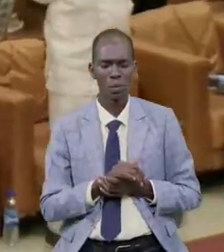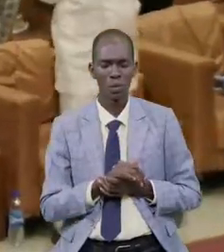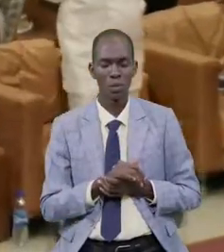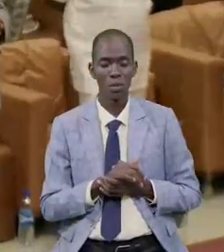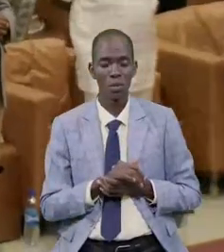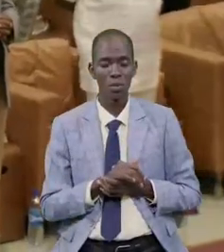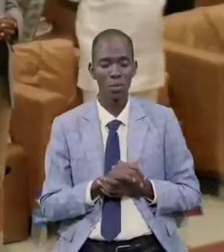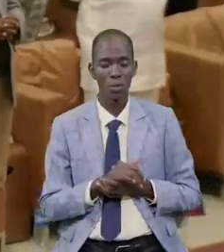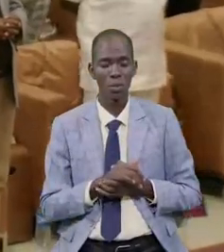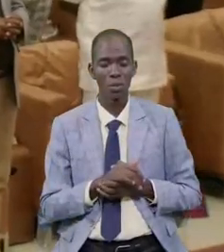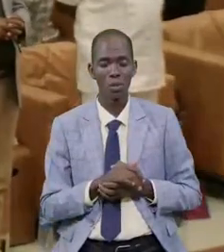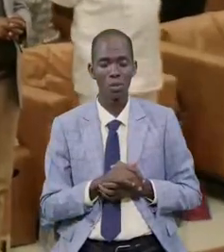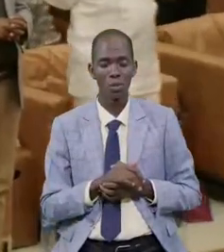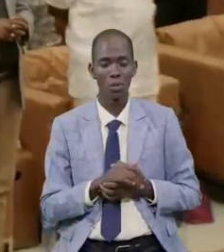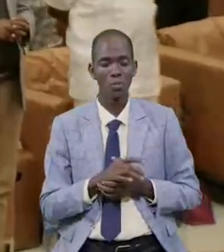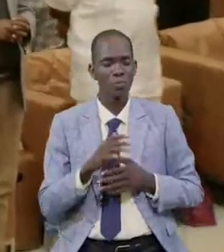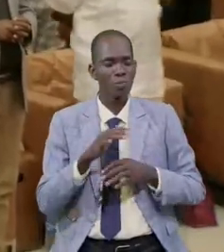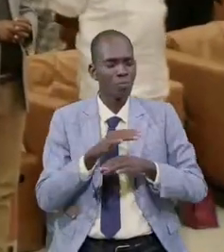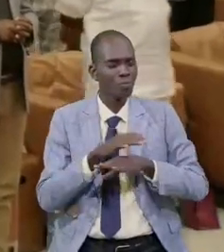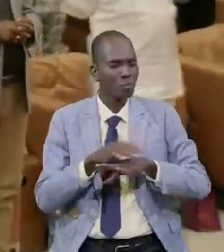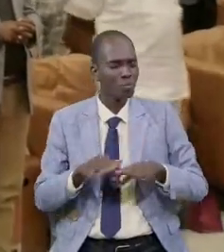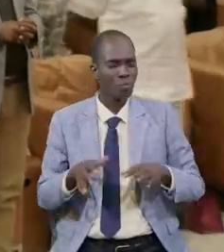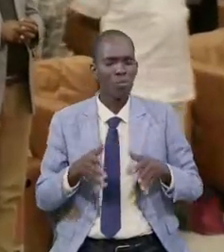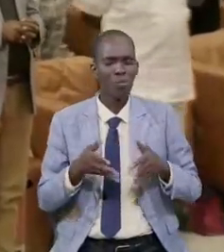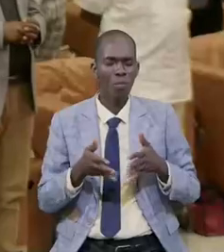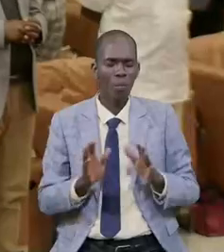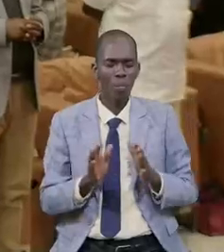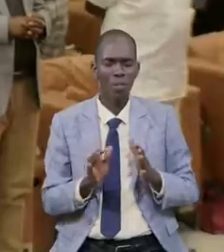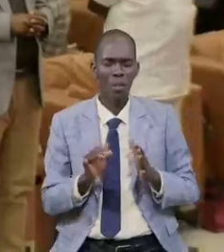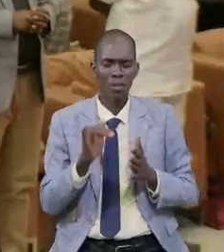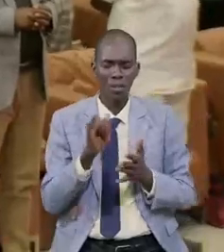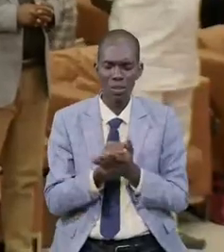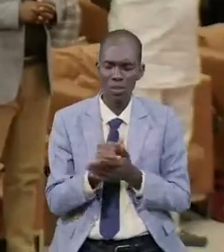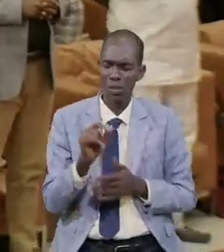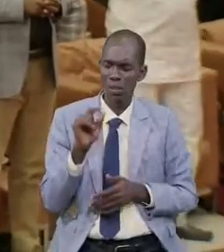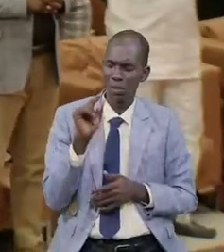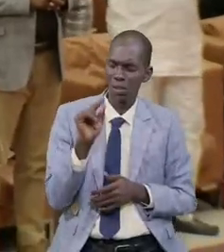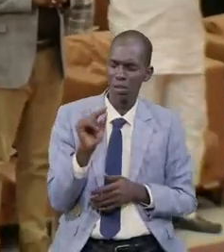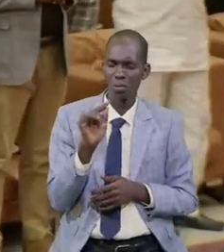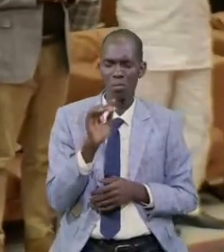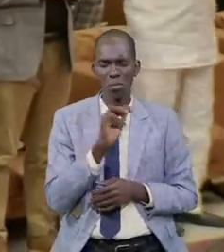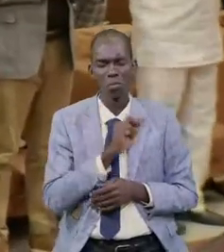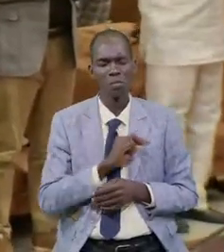Ne permettez pas à ce petit membre